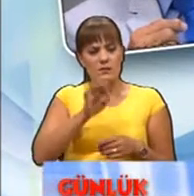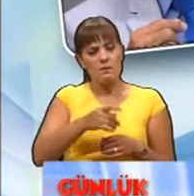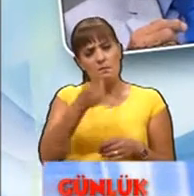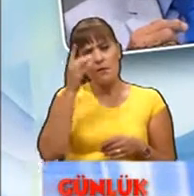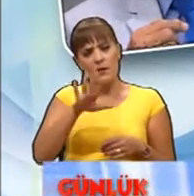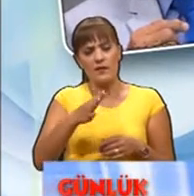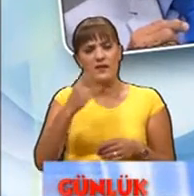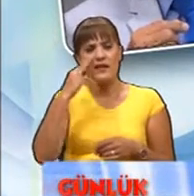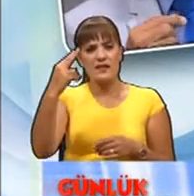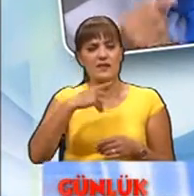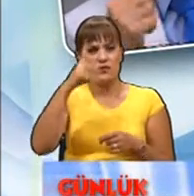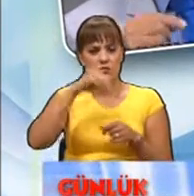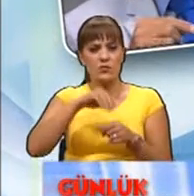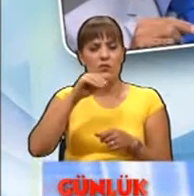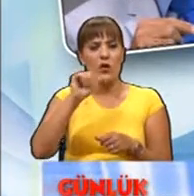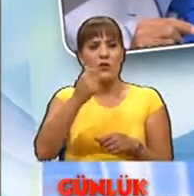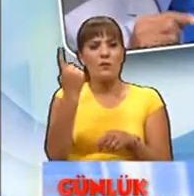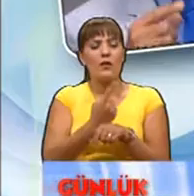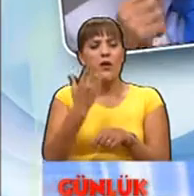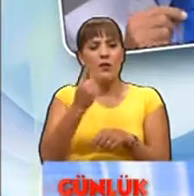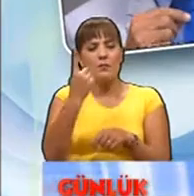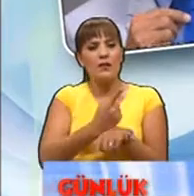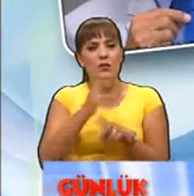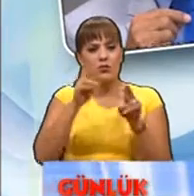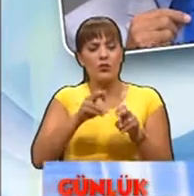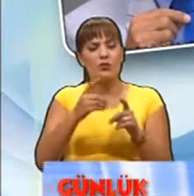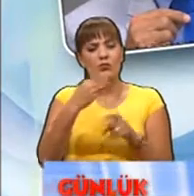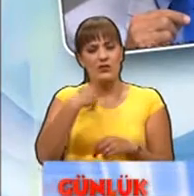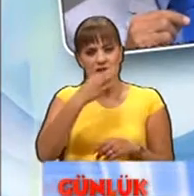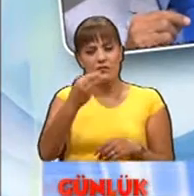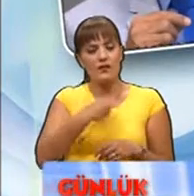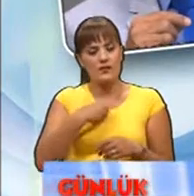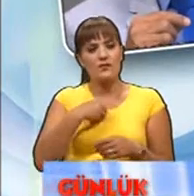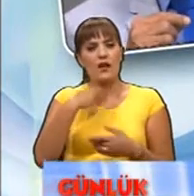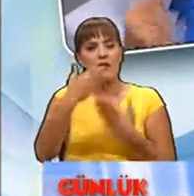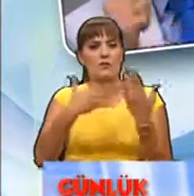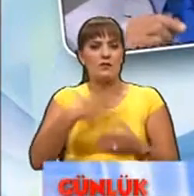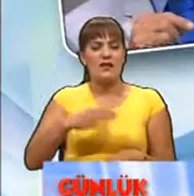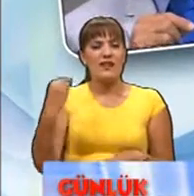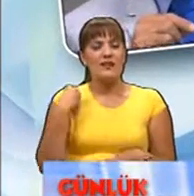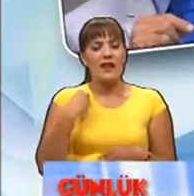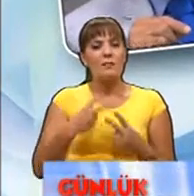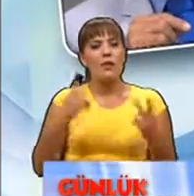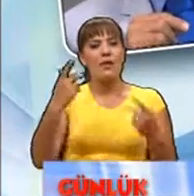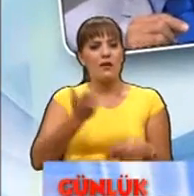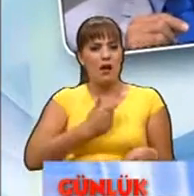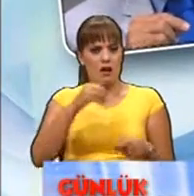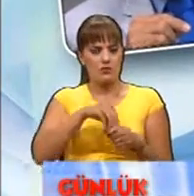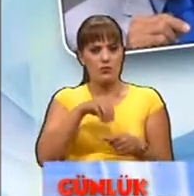belki izleyicilerimiz için önemli olan bir konuya müsaade ederseniz değinmek istiyorum. Buyurun efendim. Yeni medeni